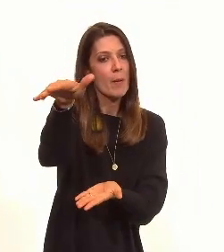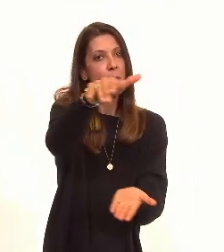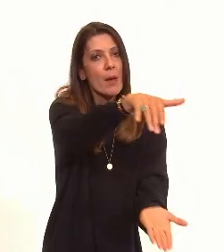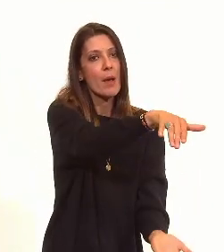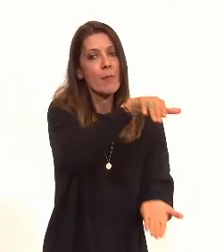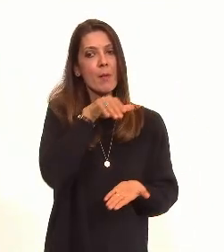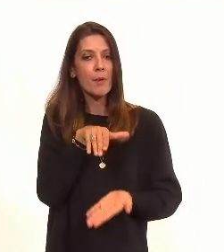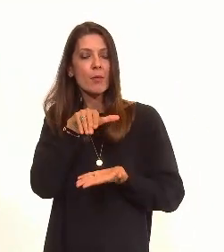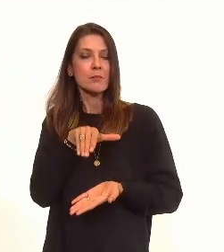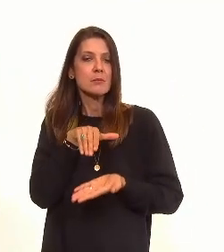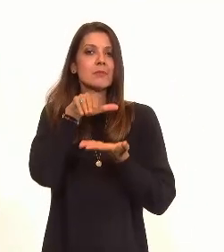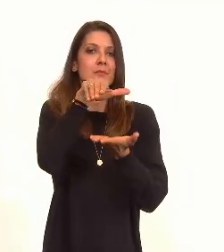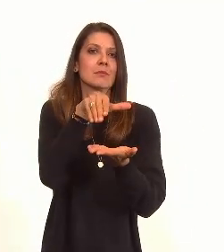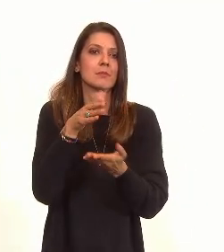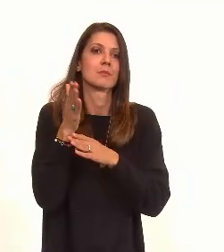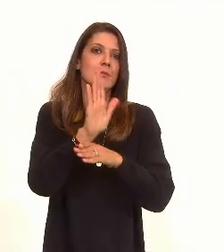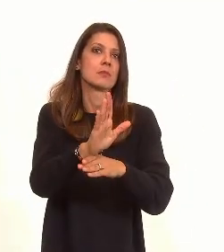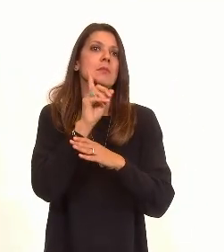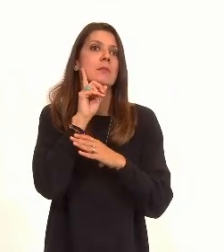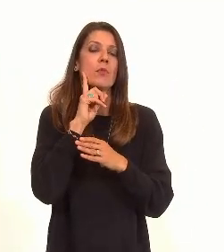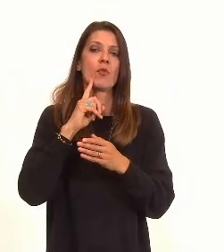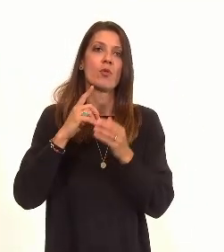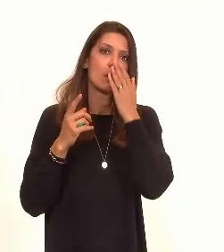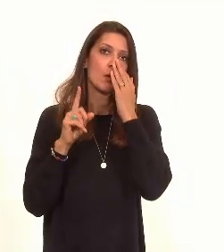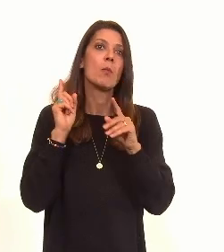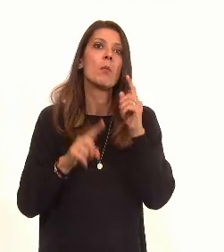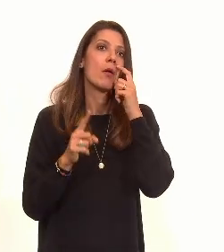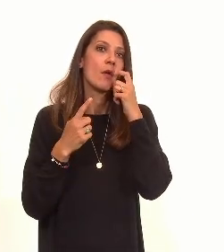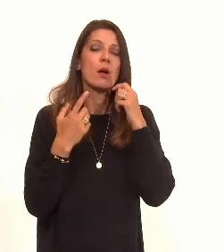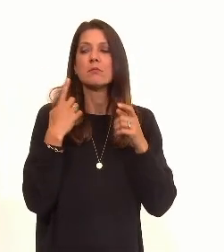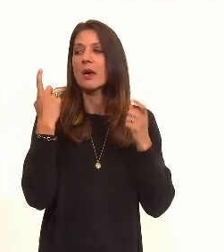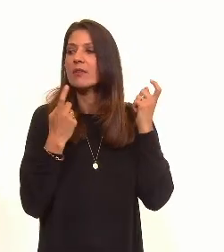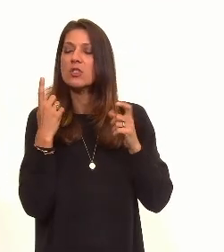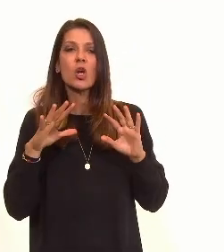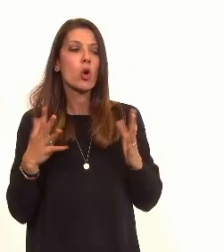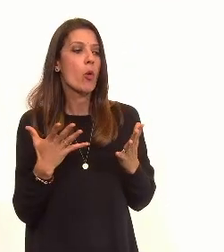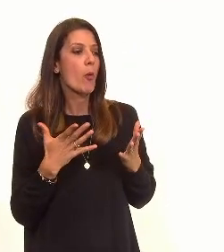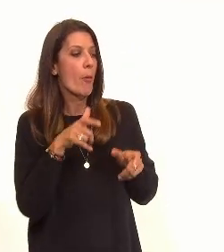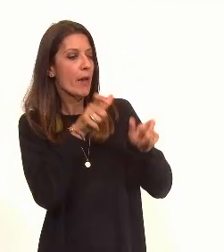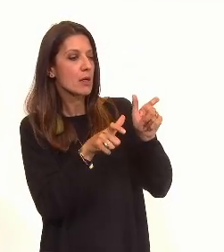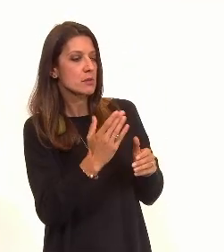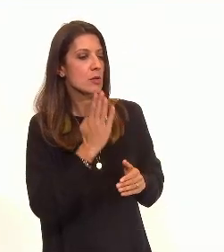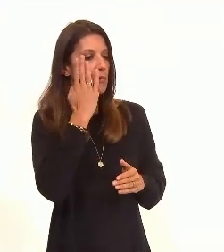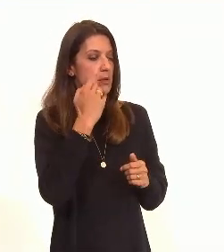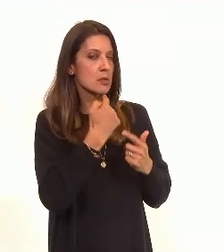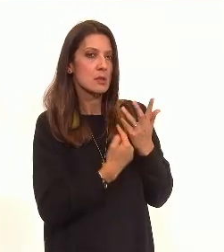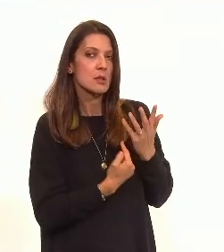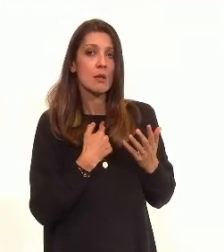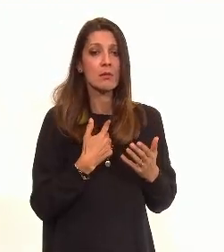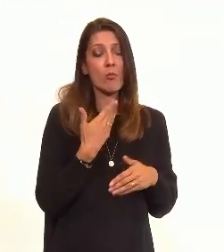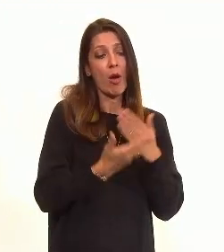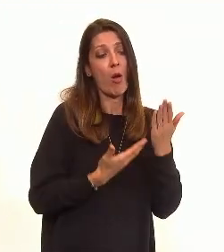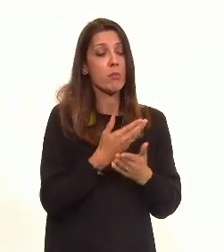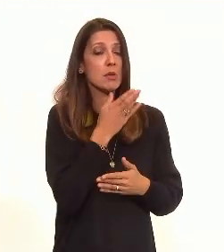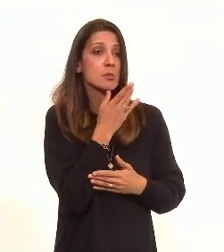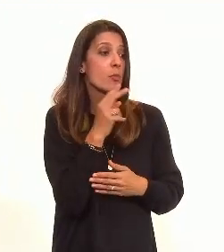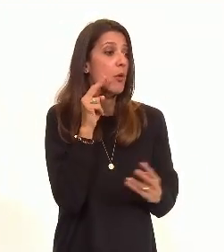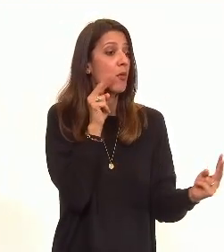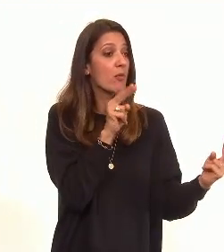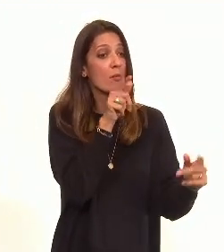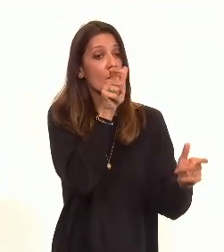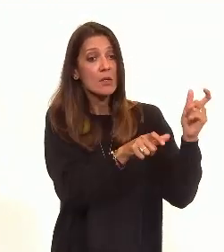sociale. Et on voit déjà des premiers résultats, parce que par exemple, on a décidé maintenant de faire davantage de conseils, mais beaucoup plus courts